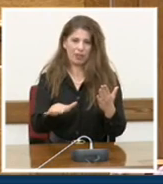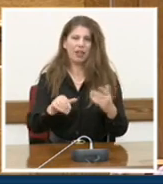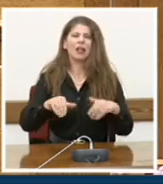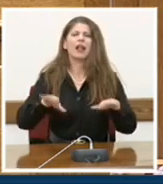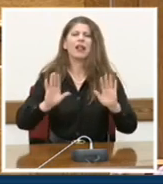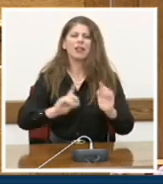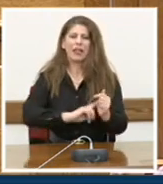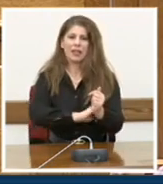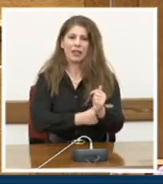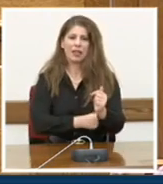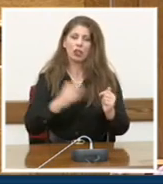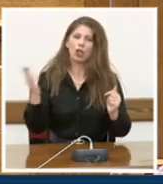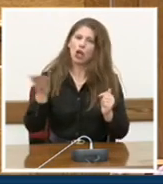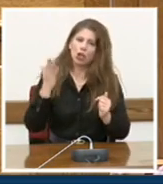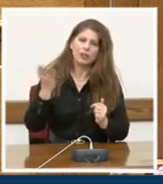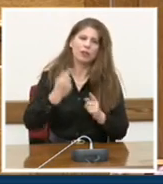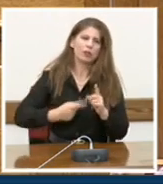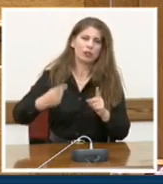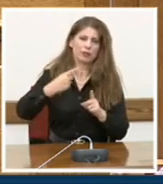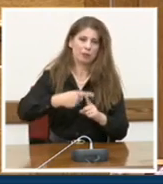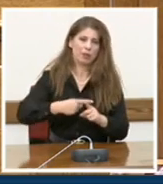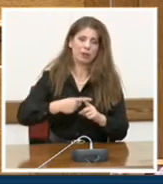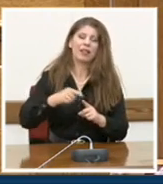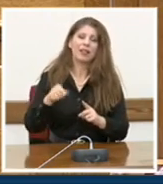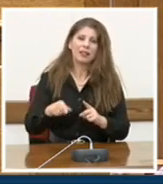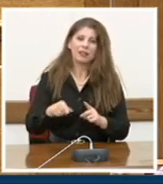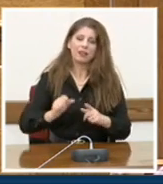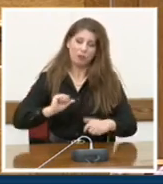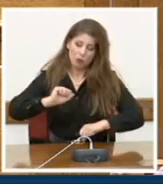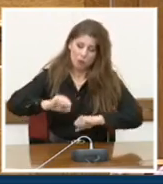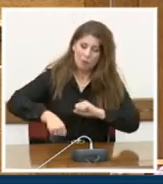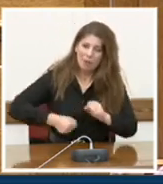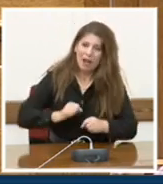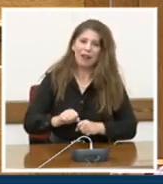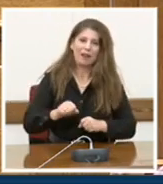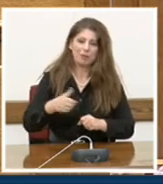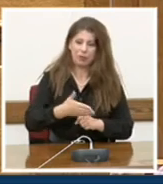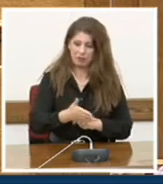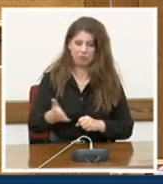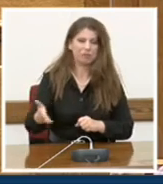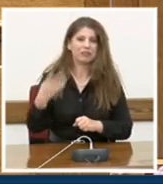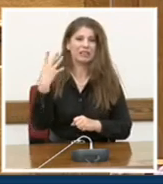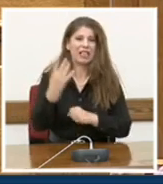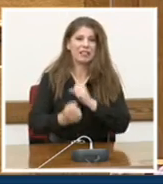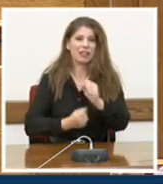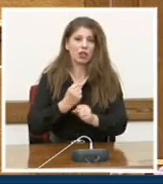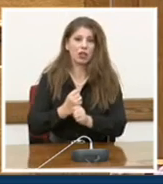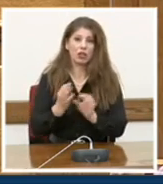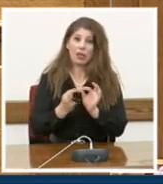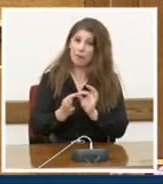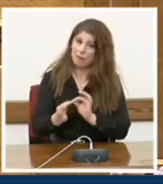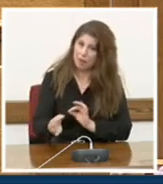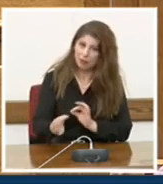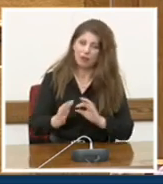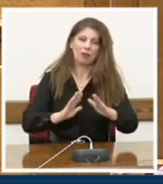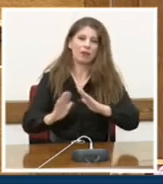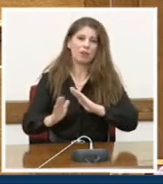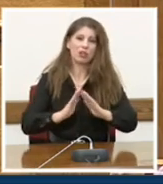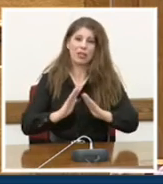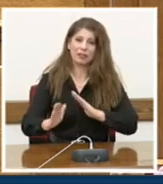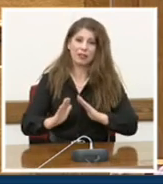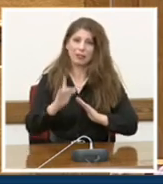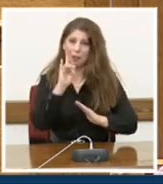το οτιδήποτε παραπάνω, είναι που πάλεψε και αυτά τα 4 χρόνια για μέτρα προστασίας από την